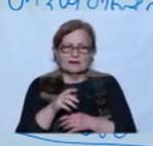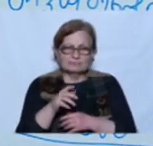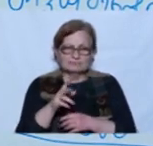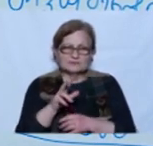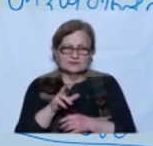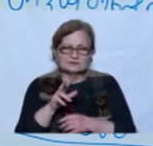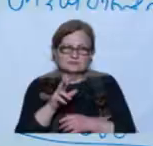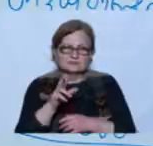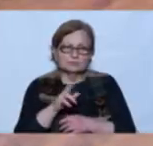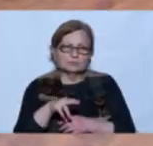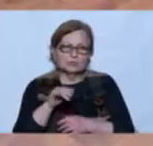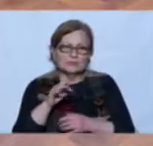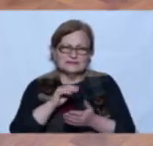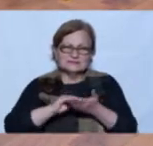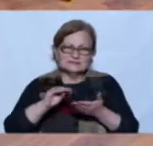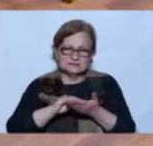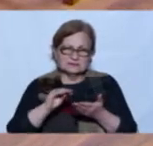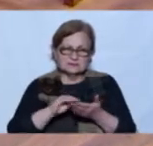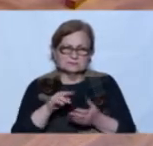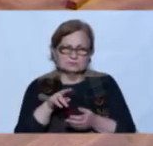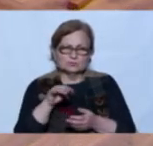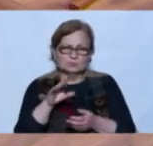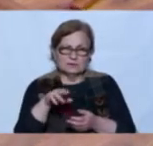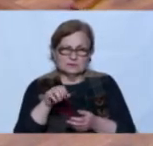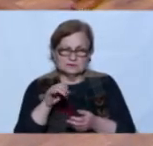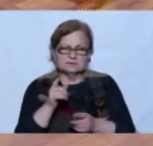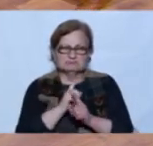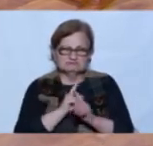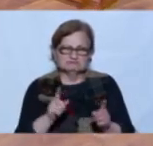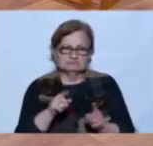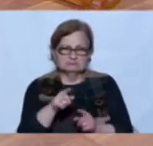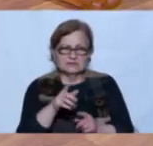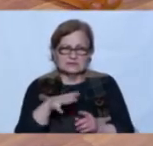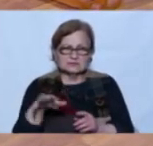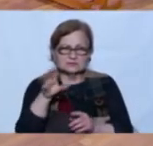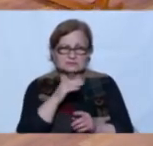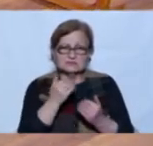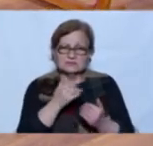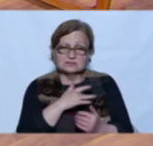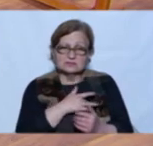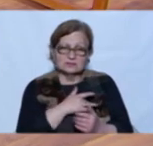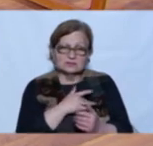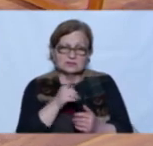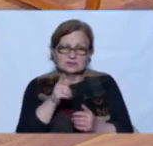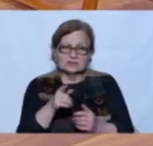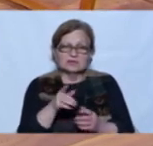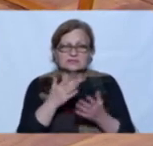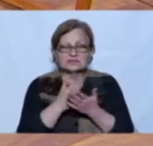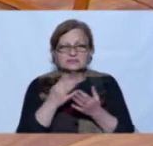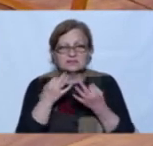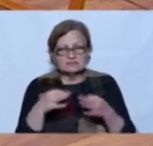ჟანრში შესრულებული. მისი ჟანრობრივი თავისებურება ზოგადად არის კომპოზიციური